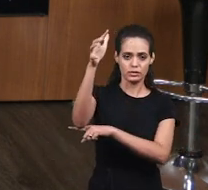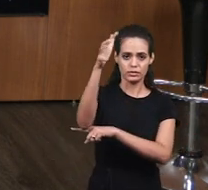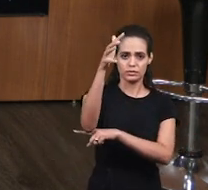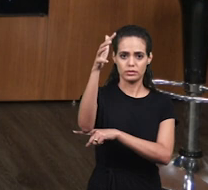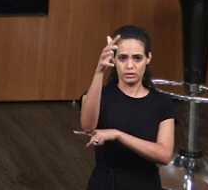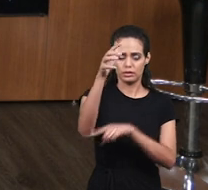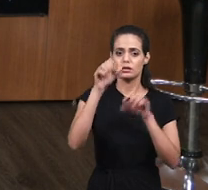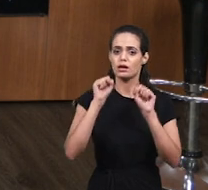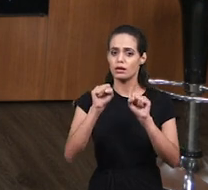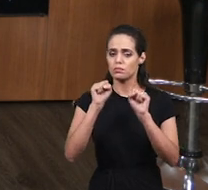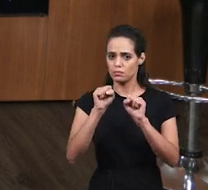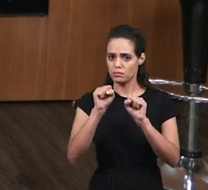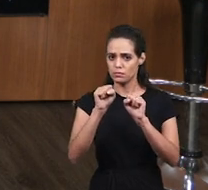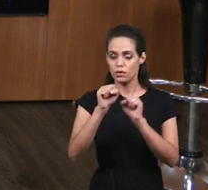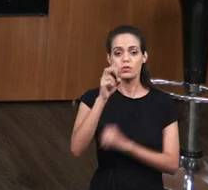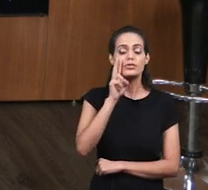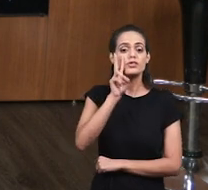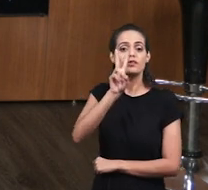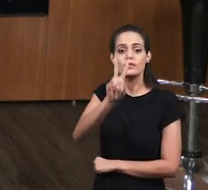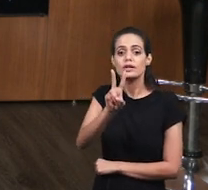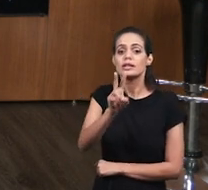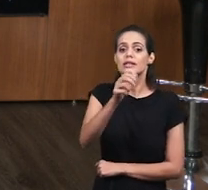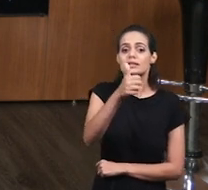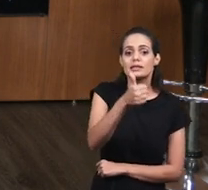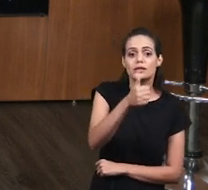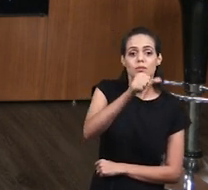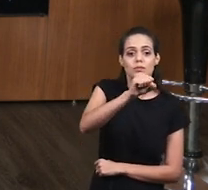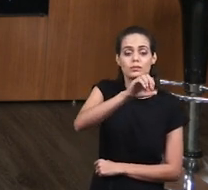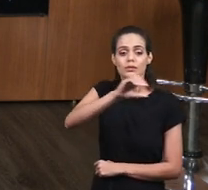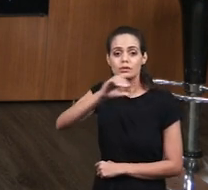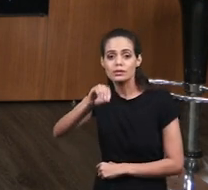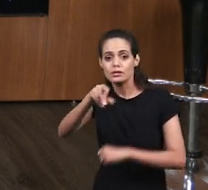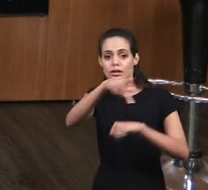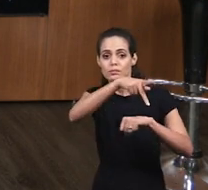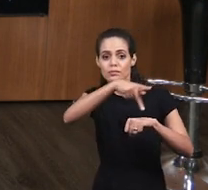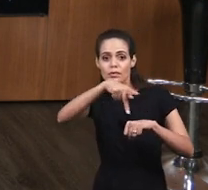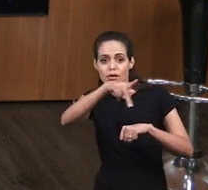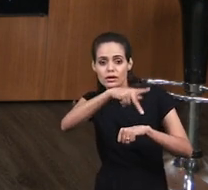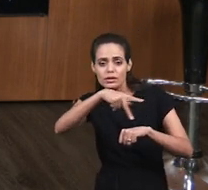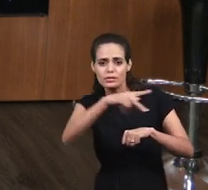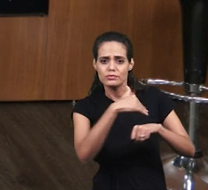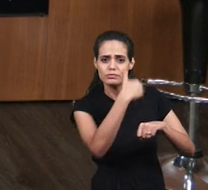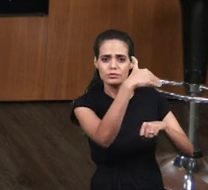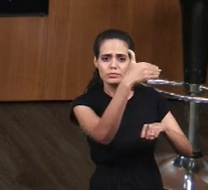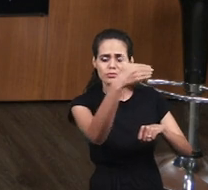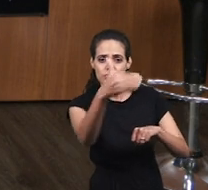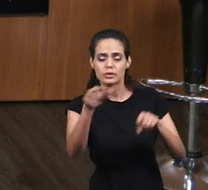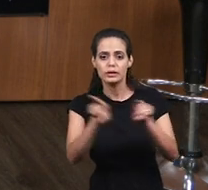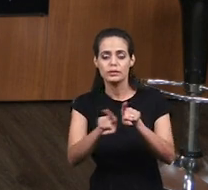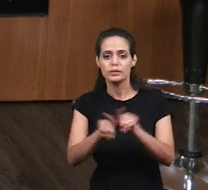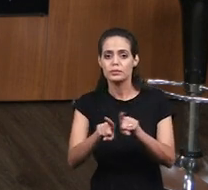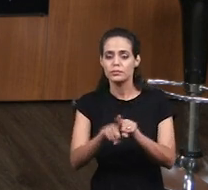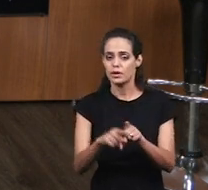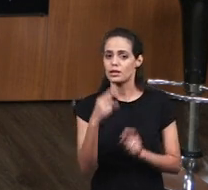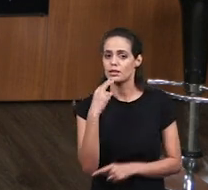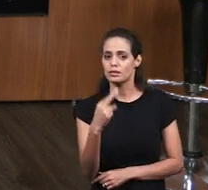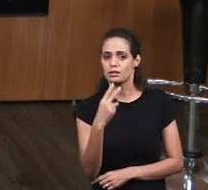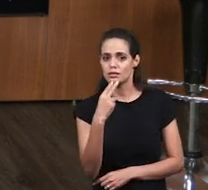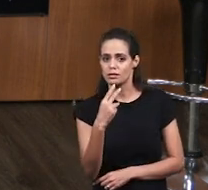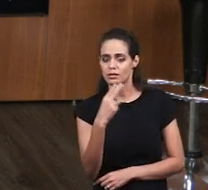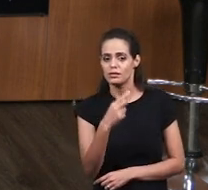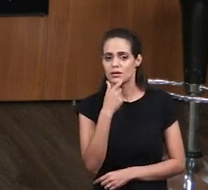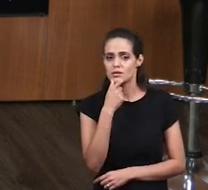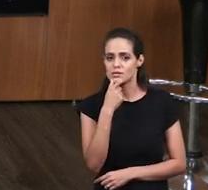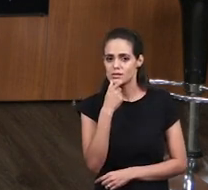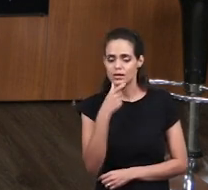DSL peut être accédé aux 170 pays autour du monde, en plus